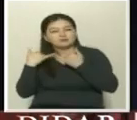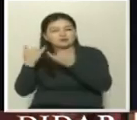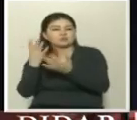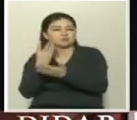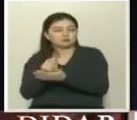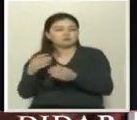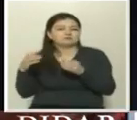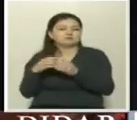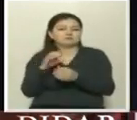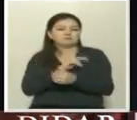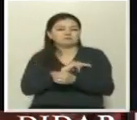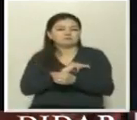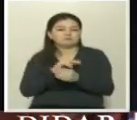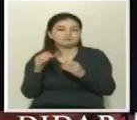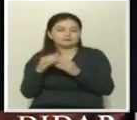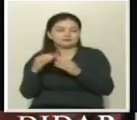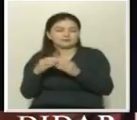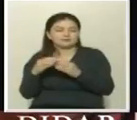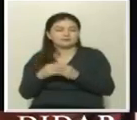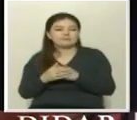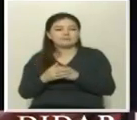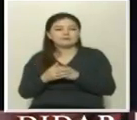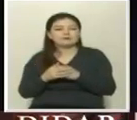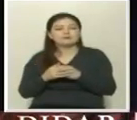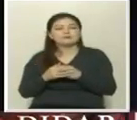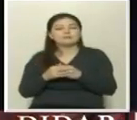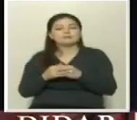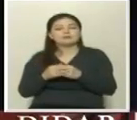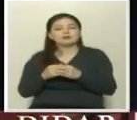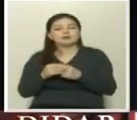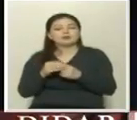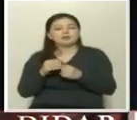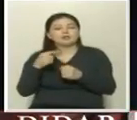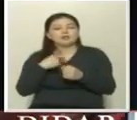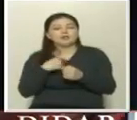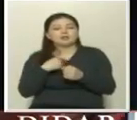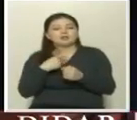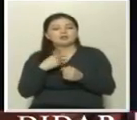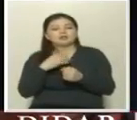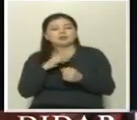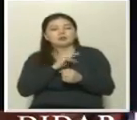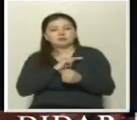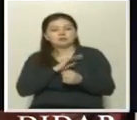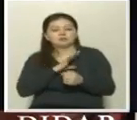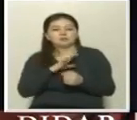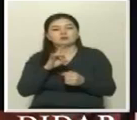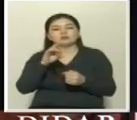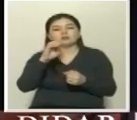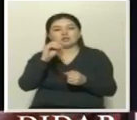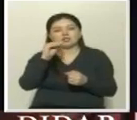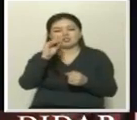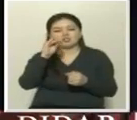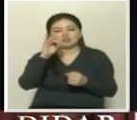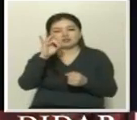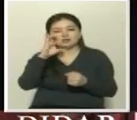1991 года мы вместе пришли в этот театр она актриса я тогда ассистентом режиссера и вот с тех пор по